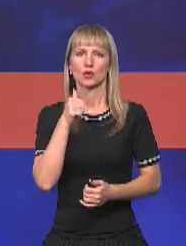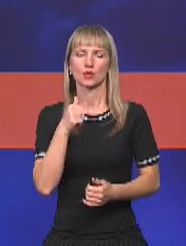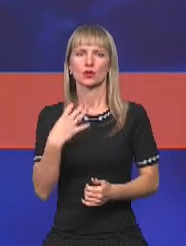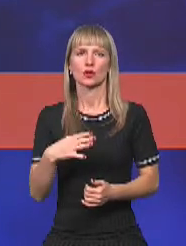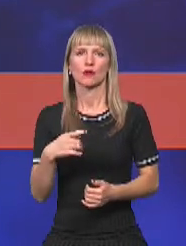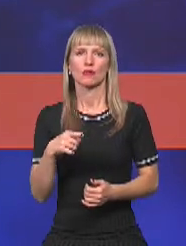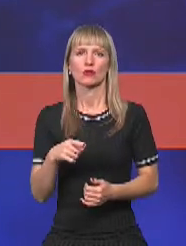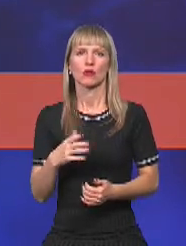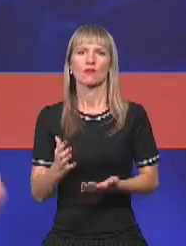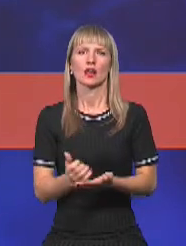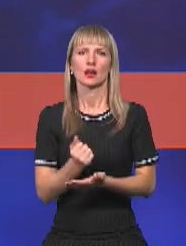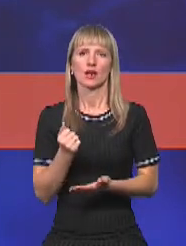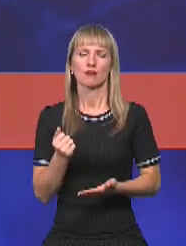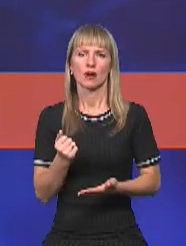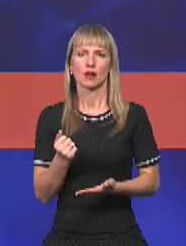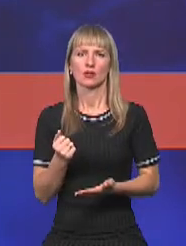воно вигравало